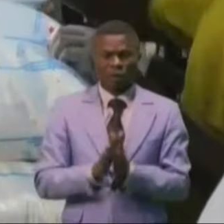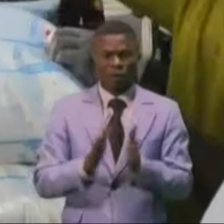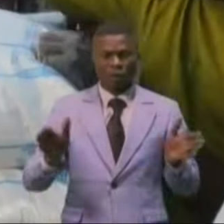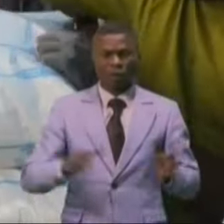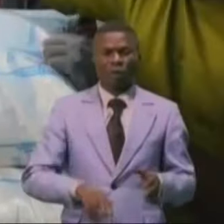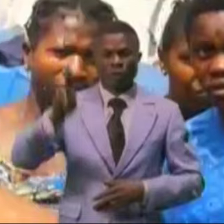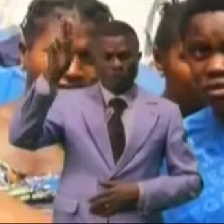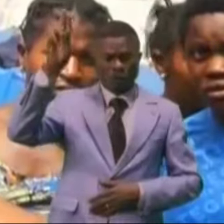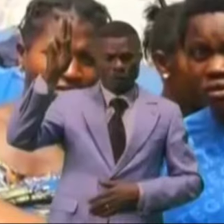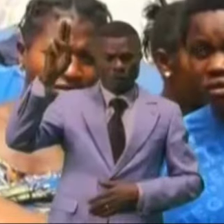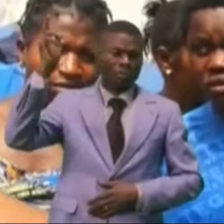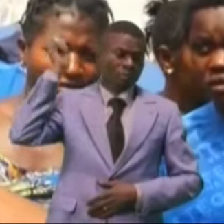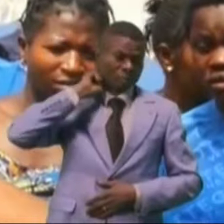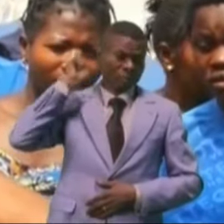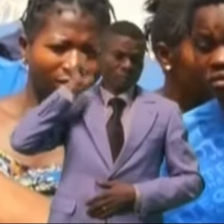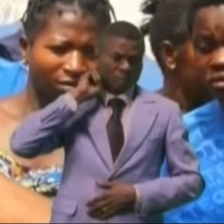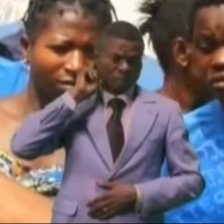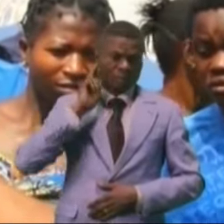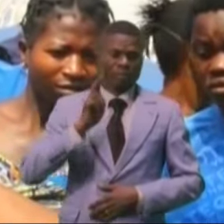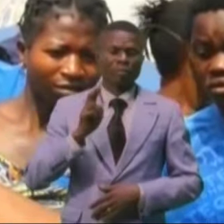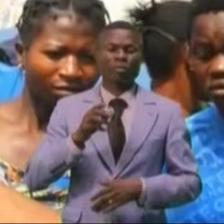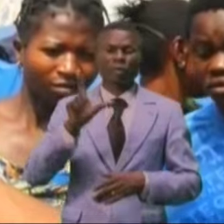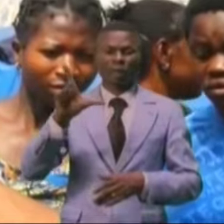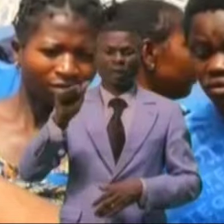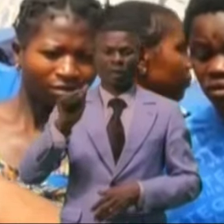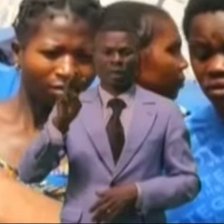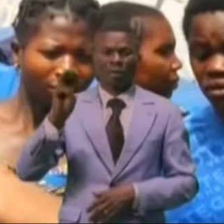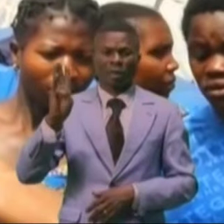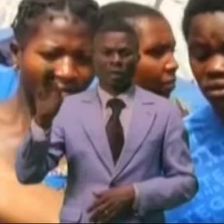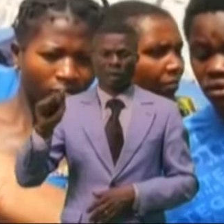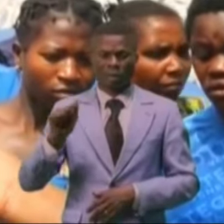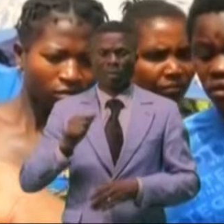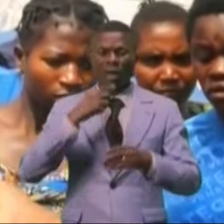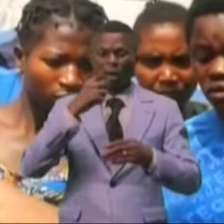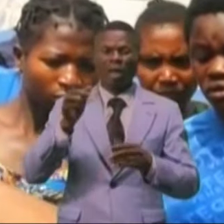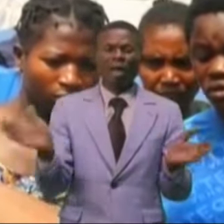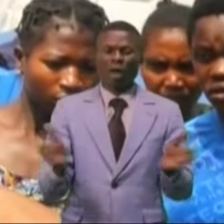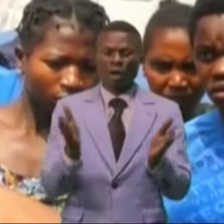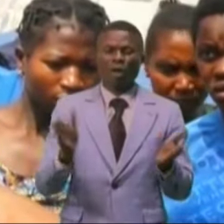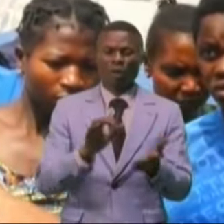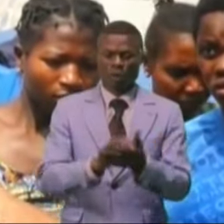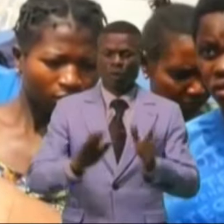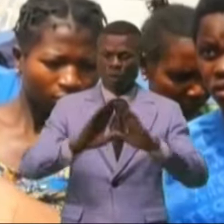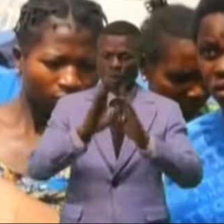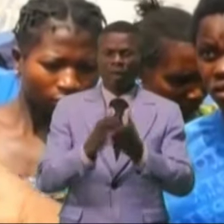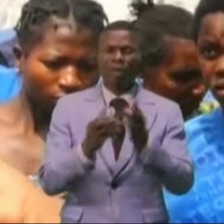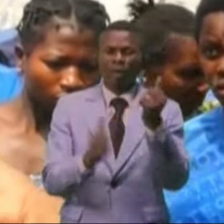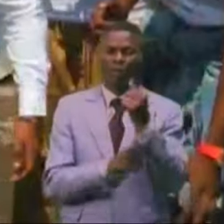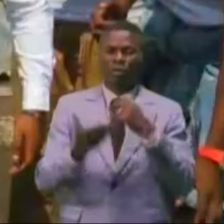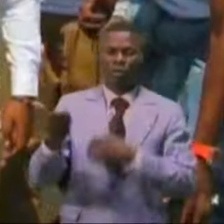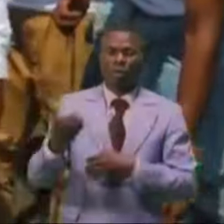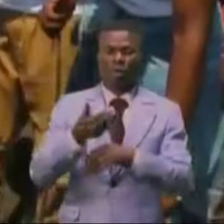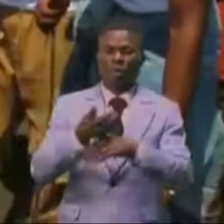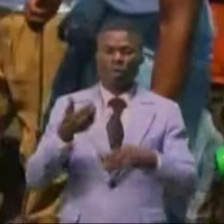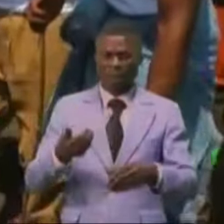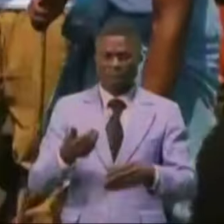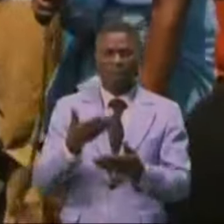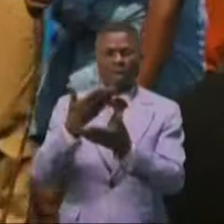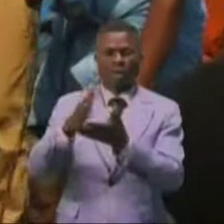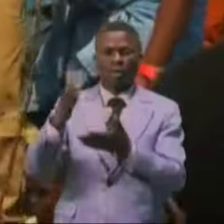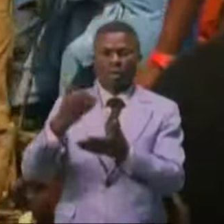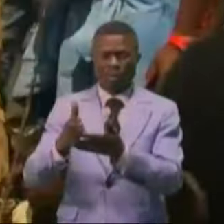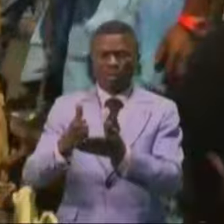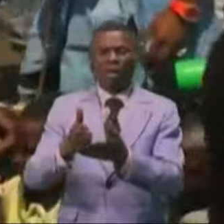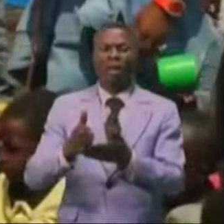l'UDPS, Bishop Bidou Lambalamba a transmis le message de réconfort à ces derniers avant de distribuer